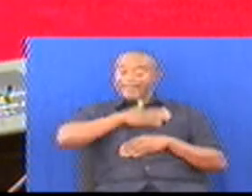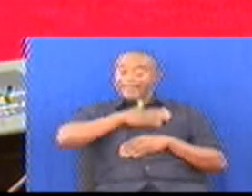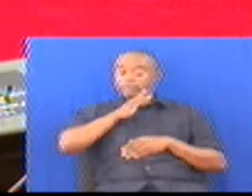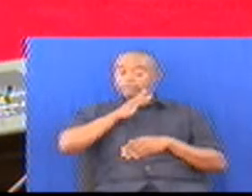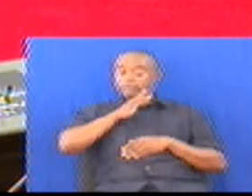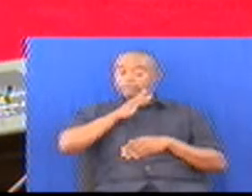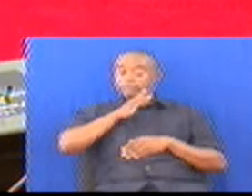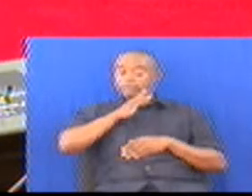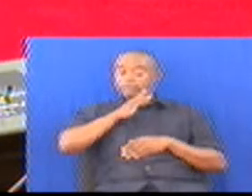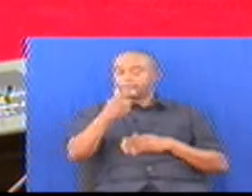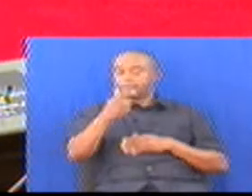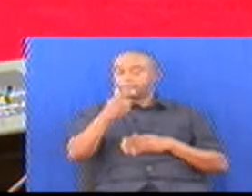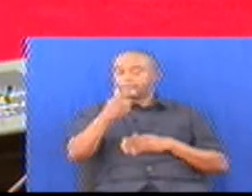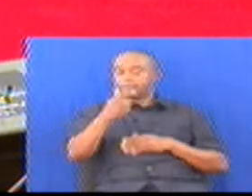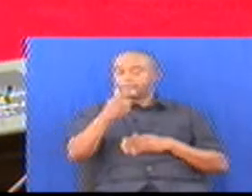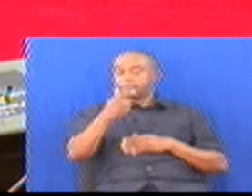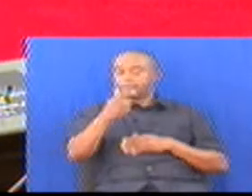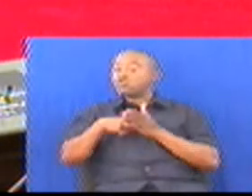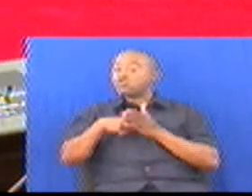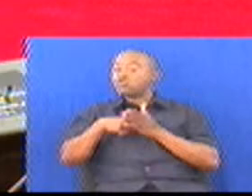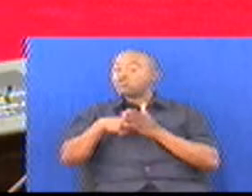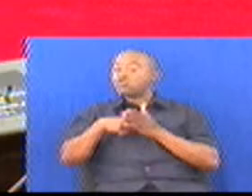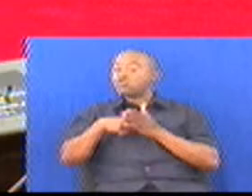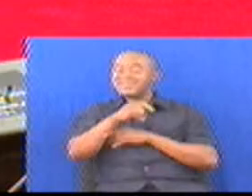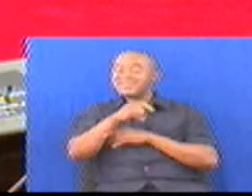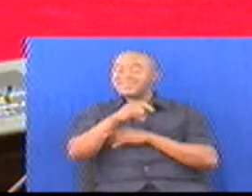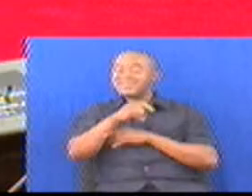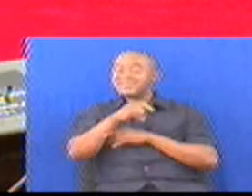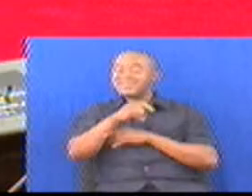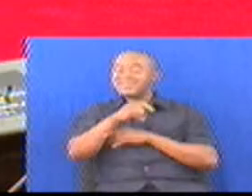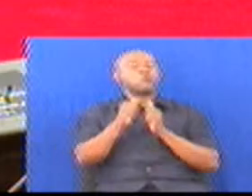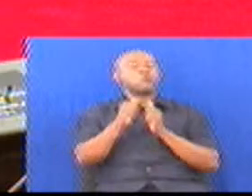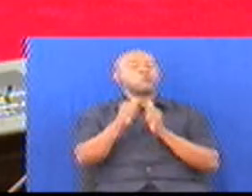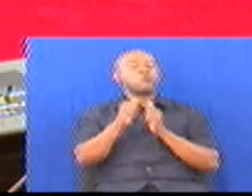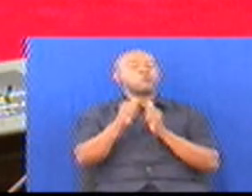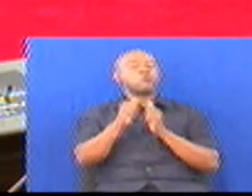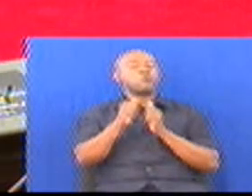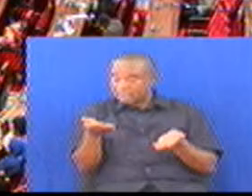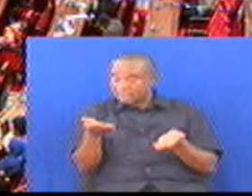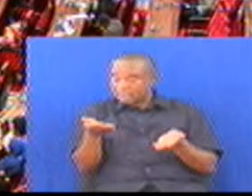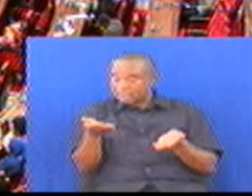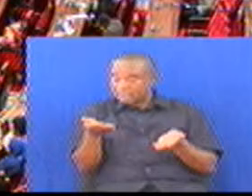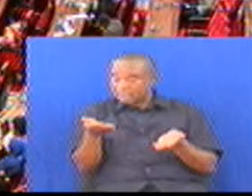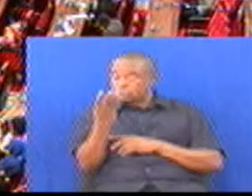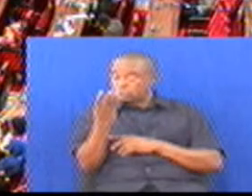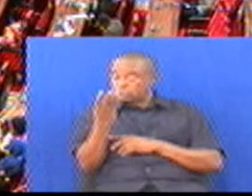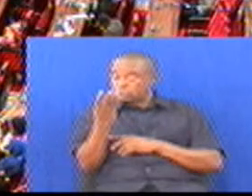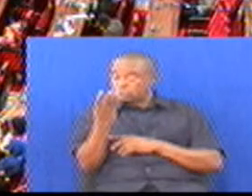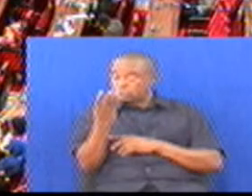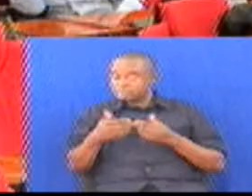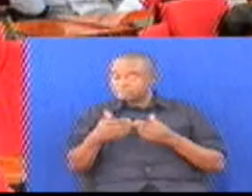Tanzania kwa kununua ndege mpya 11 ambapo mpaka Aprili 2020